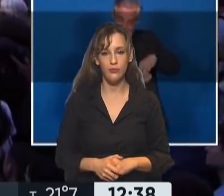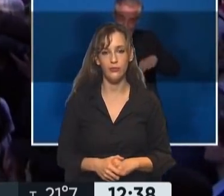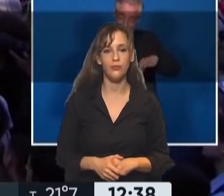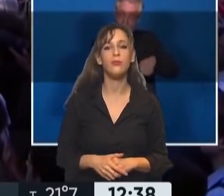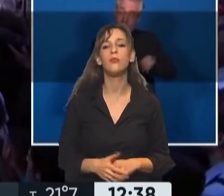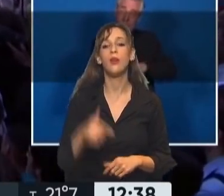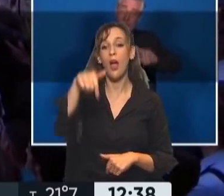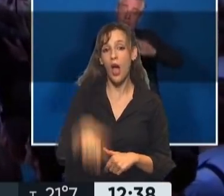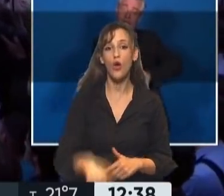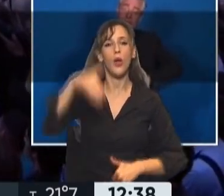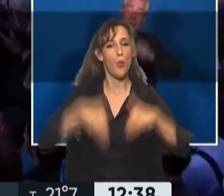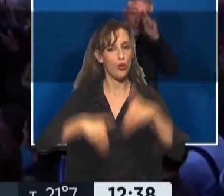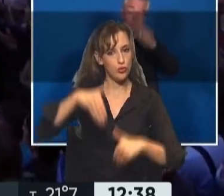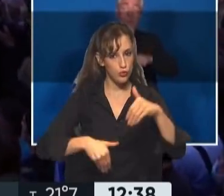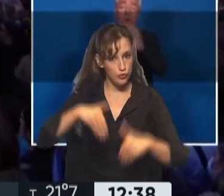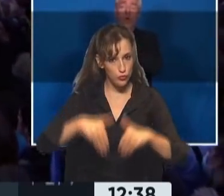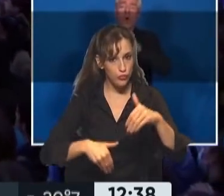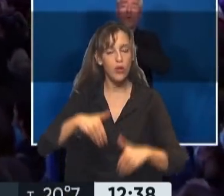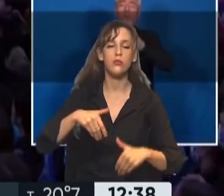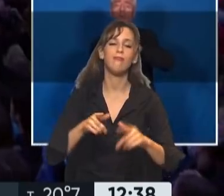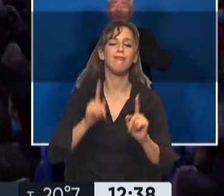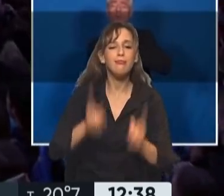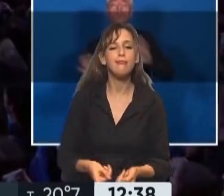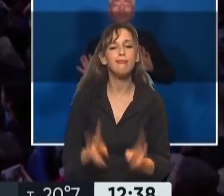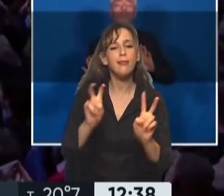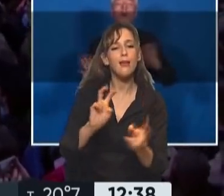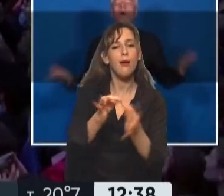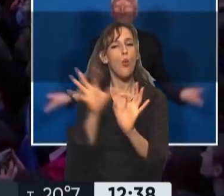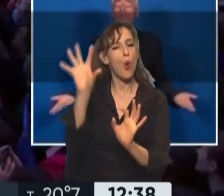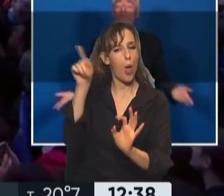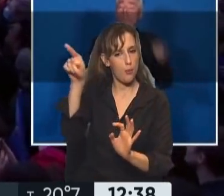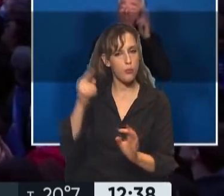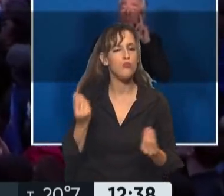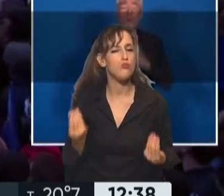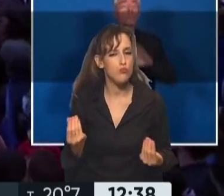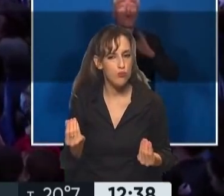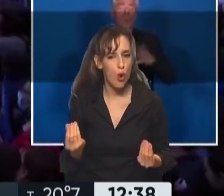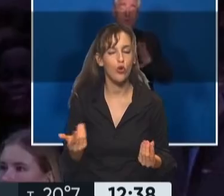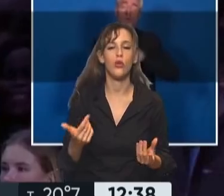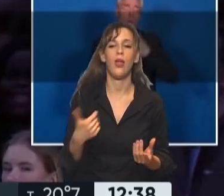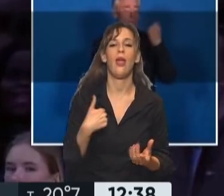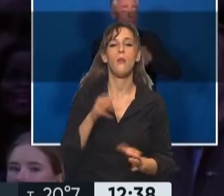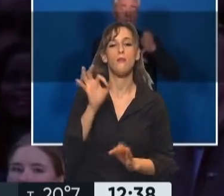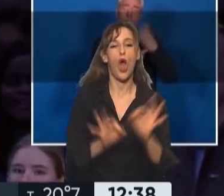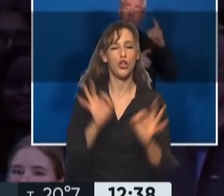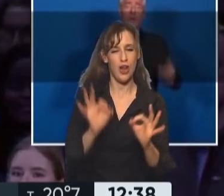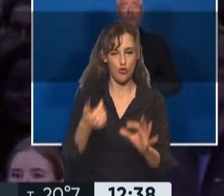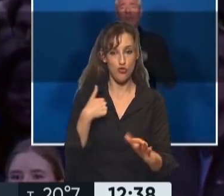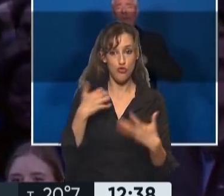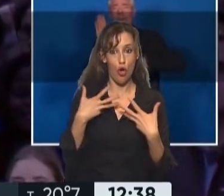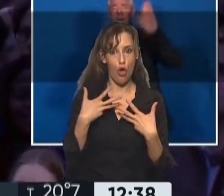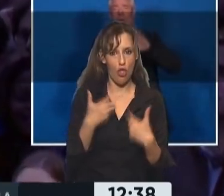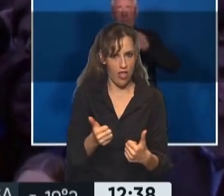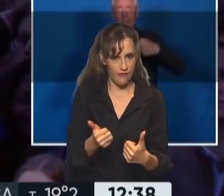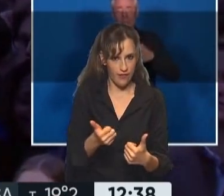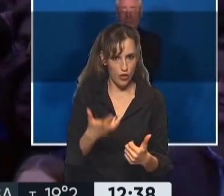un référendum sur l'Europe. Elle l'est. Parce que, entre le projet que je défends et celui de la candidate